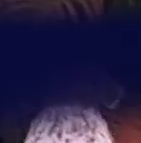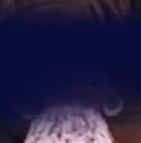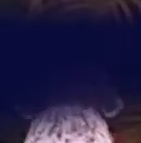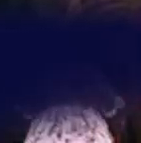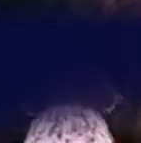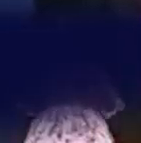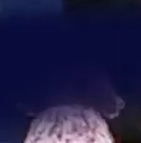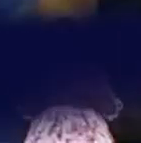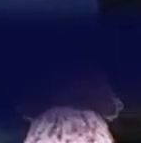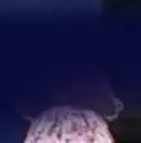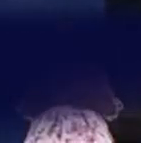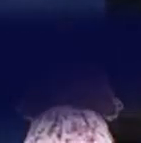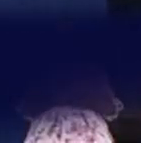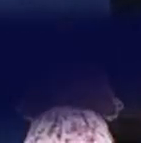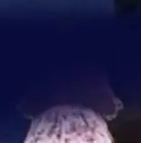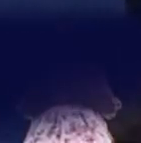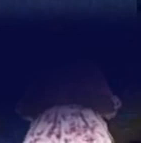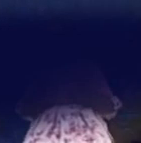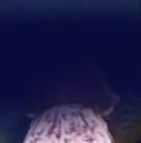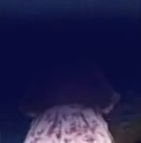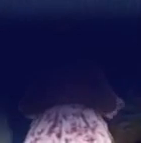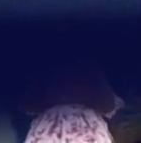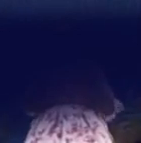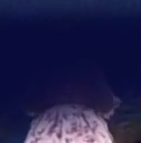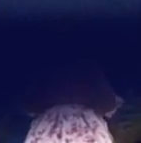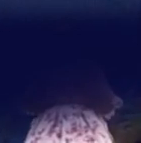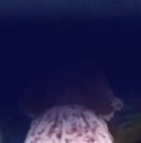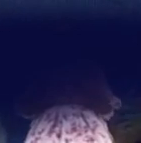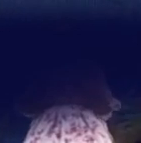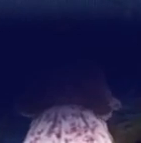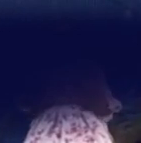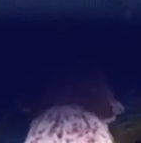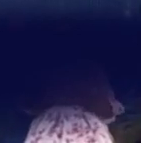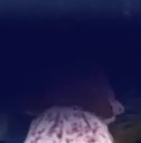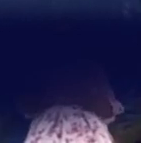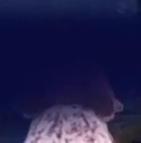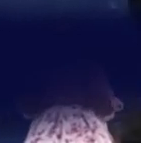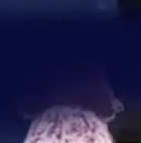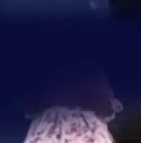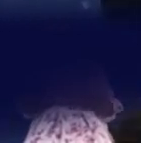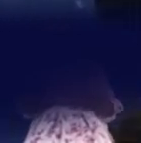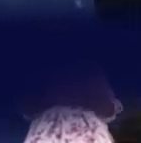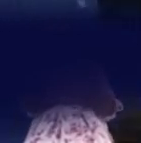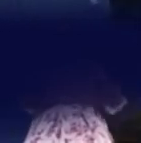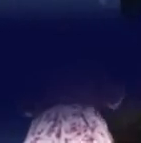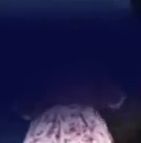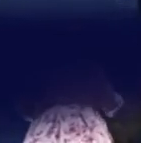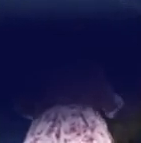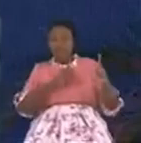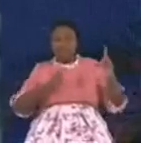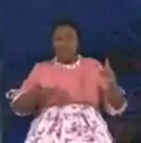gị, ntọpụta wee bịa n'ebe ị nọ? Ya mere, bịa pụta n'etiti ha, guzokwa n'iche ka onye nwanyị